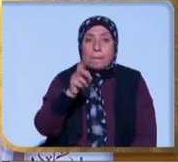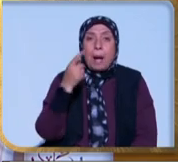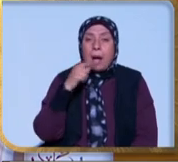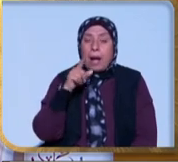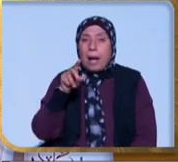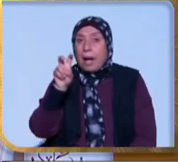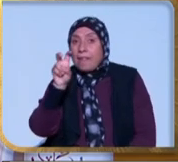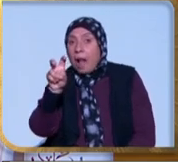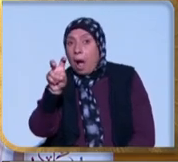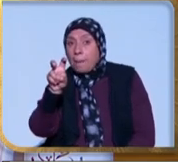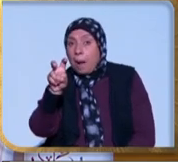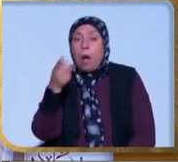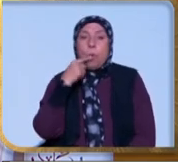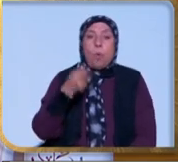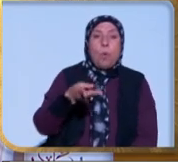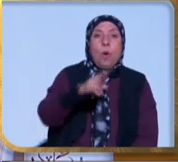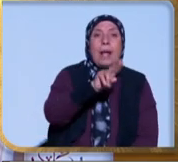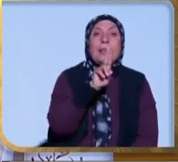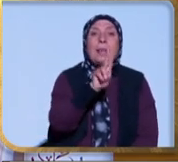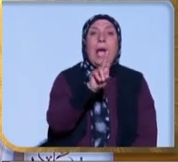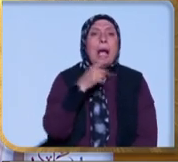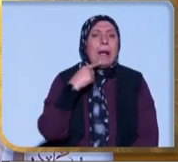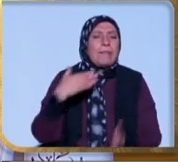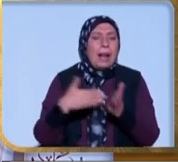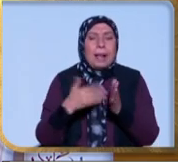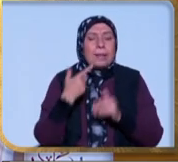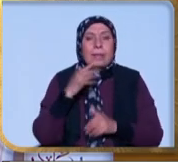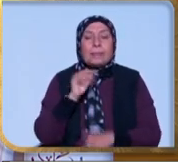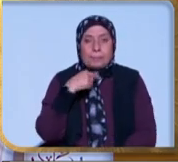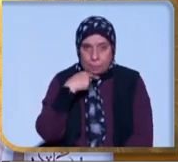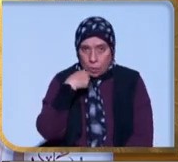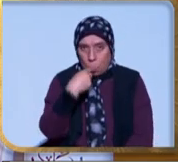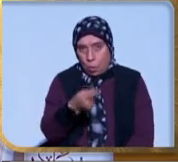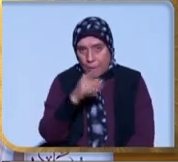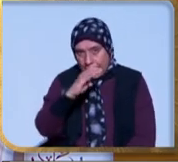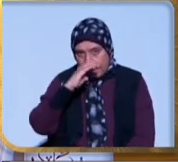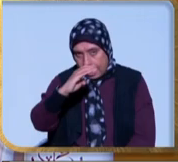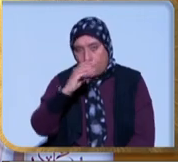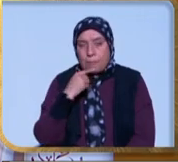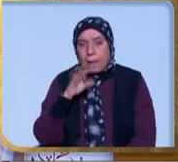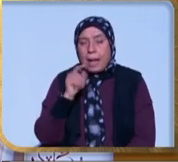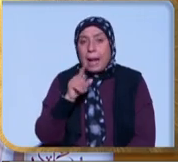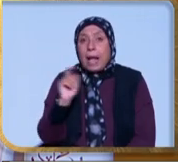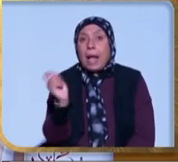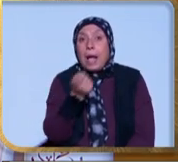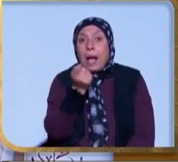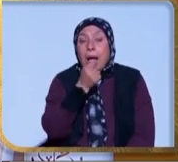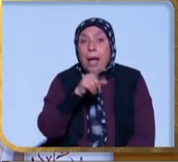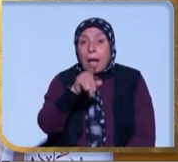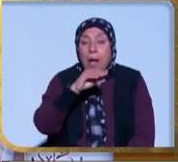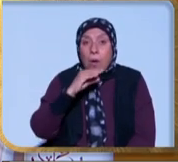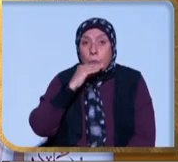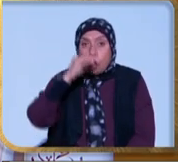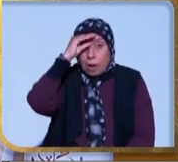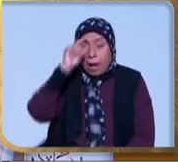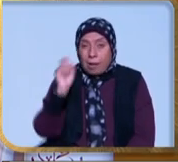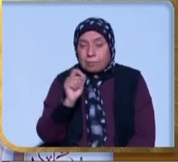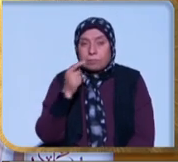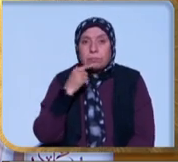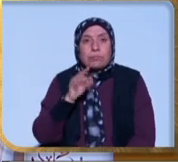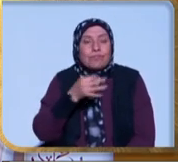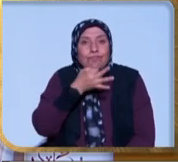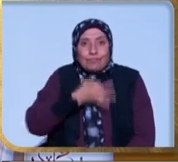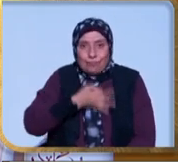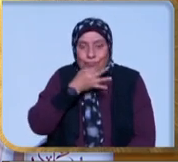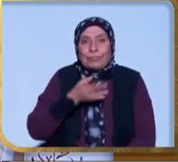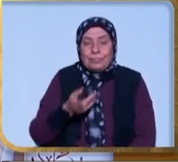الكتابة ناخدها قاعدة، الكتابة والرسم القرآني معجز بذاته، زي ما معاني القرآن زي